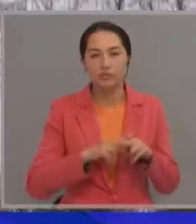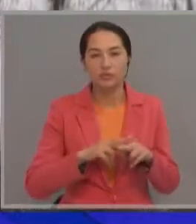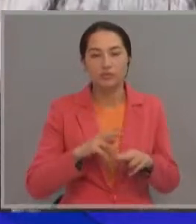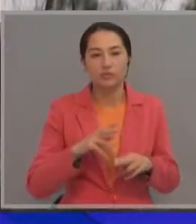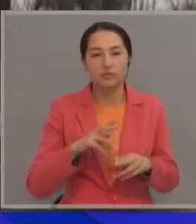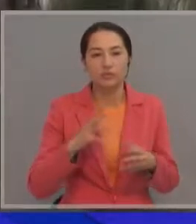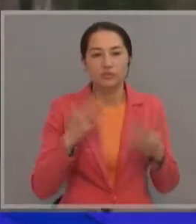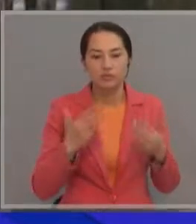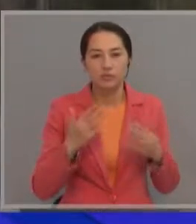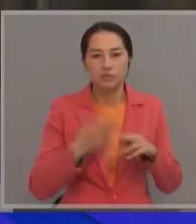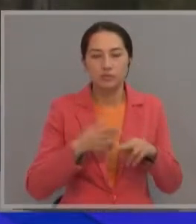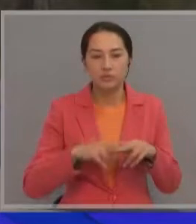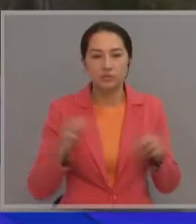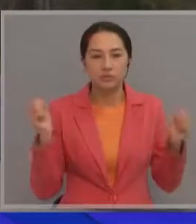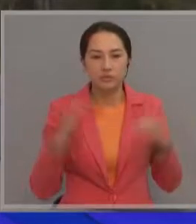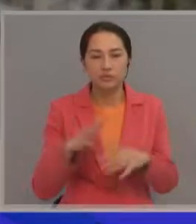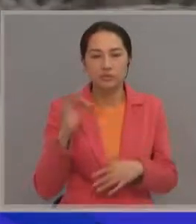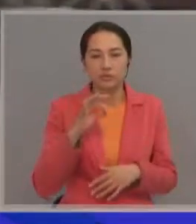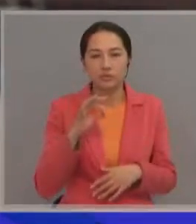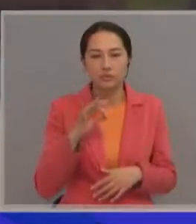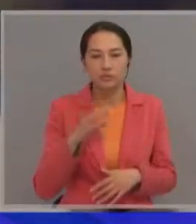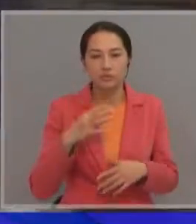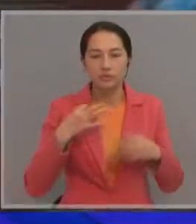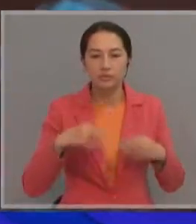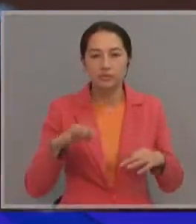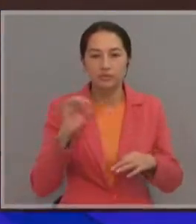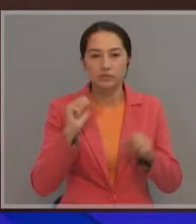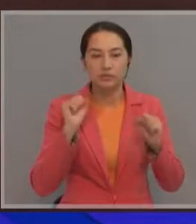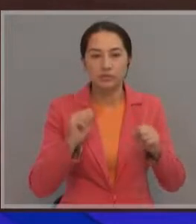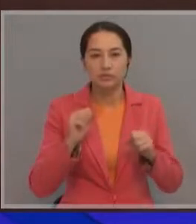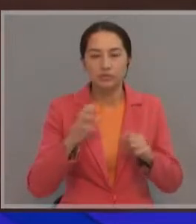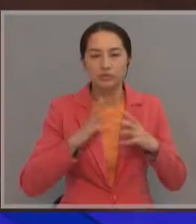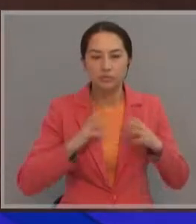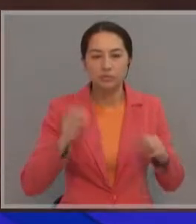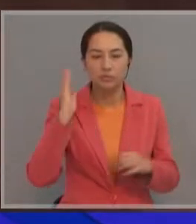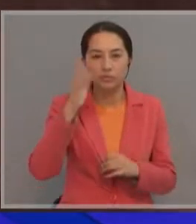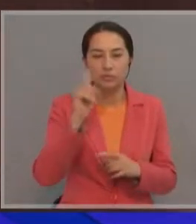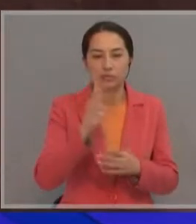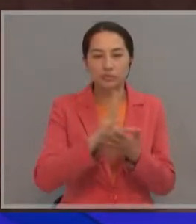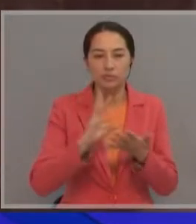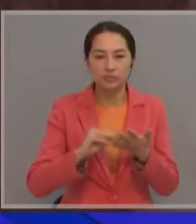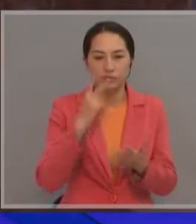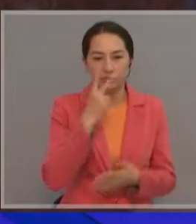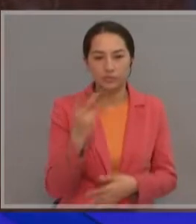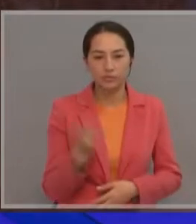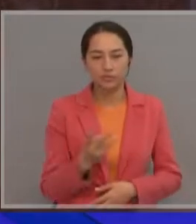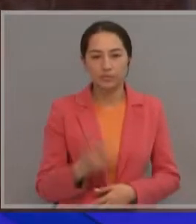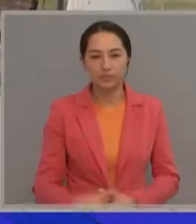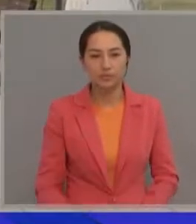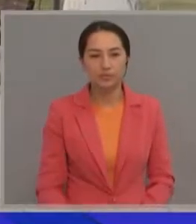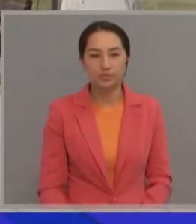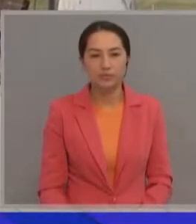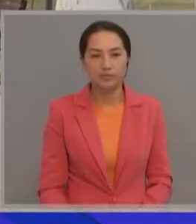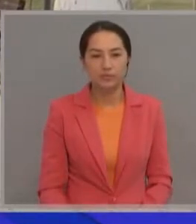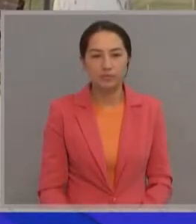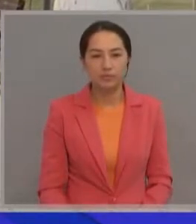атанды. Бүгінгі шараға жиналғандар ел еркіндігін қанымен қорғаған батырдың ерлігін болашақ ұрпаққа үлгі ету біздің парыз дейді.